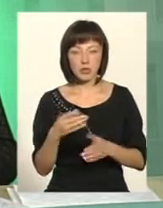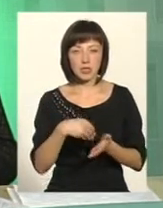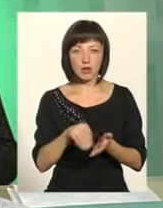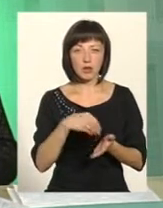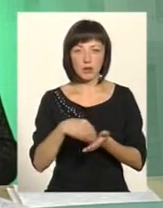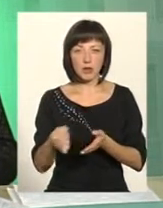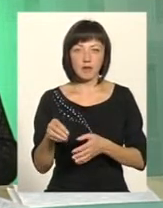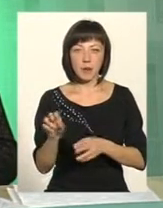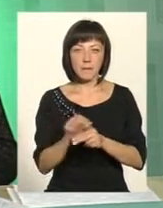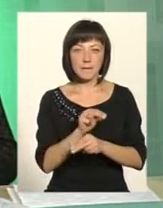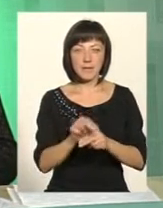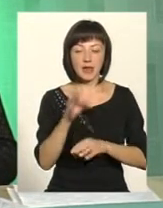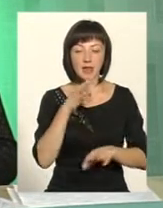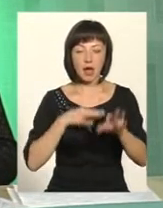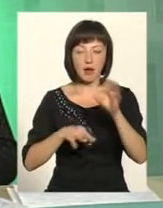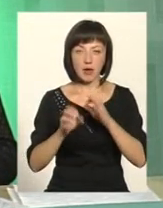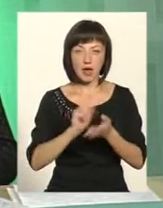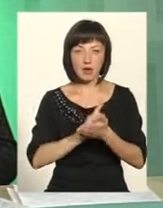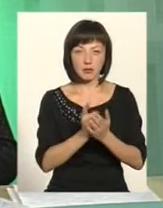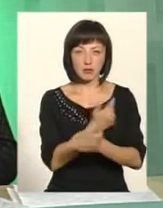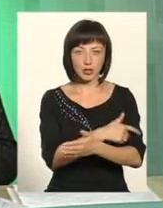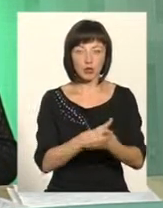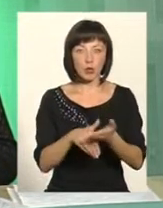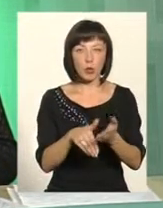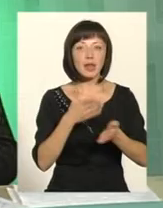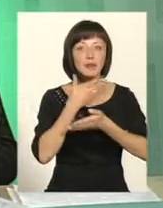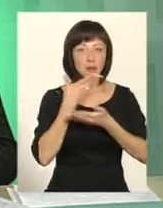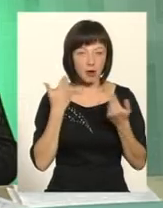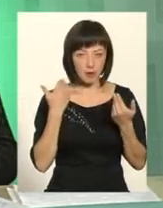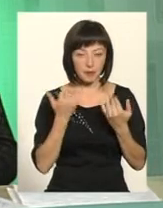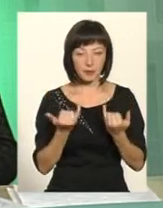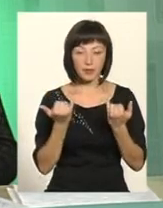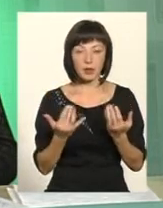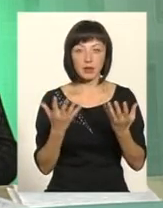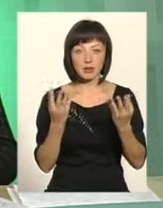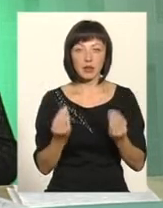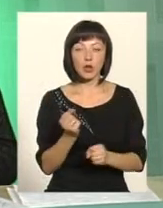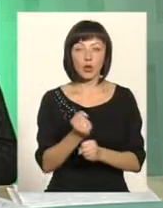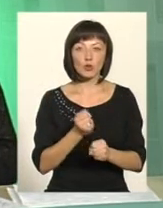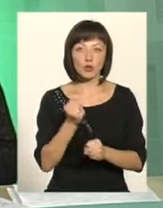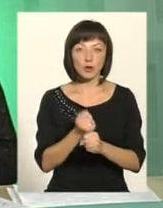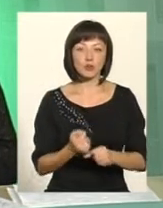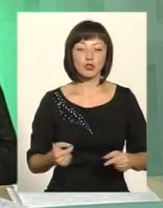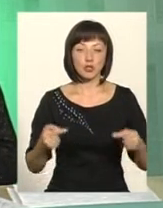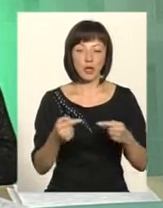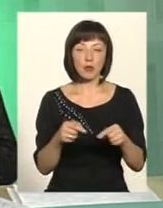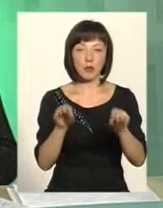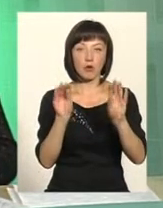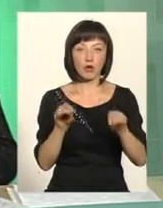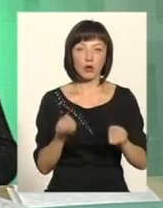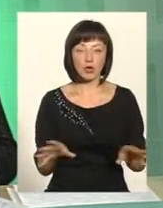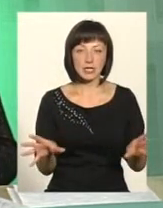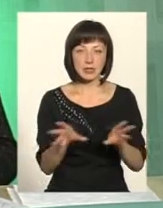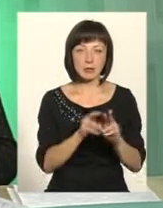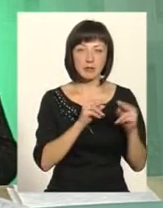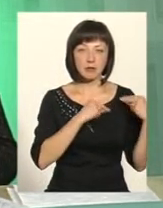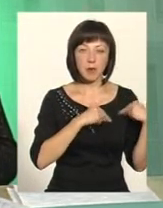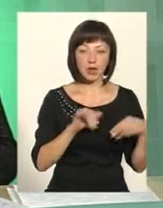закупівлі медикаментів для екстреної медичної допомоги немає. На даний час розроблений чіткий протокол співпраці і